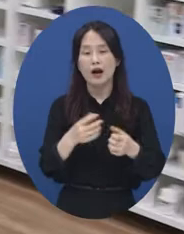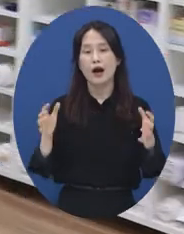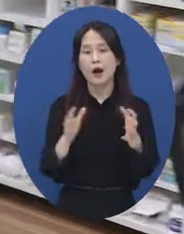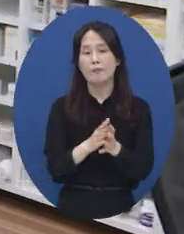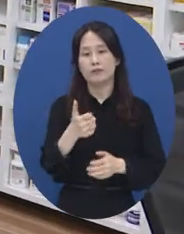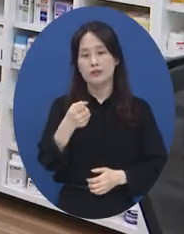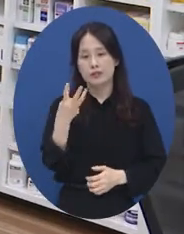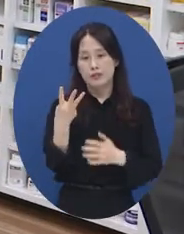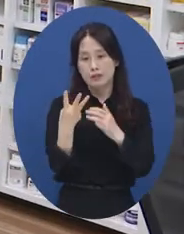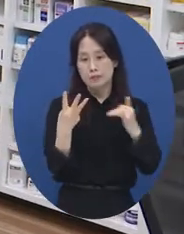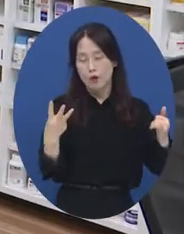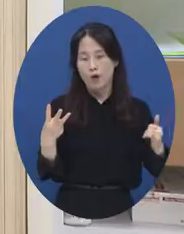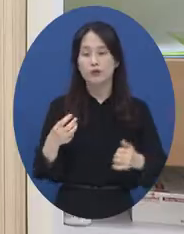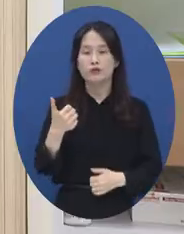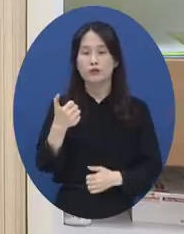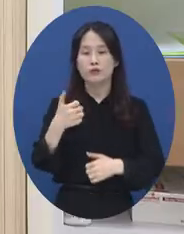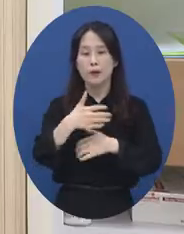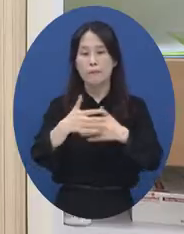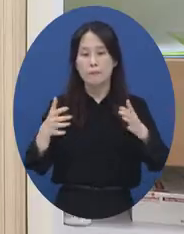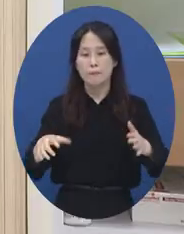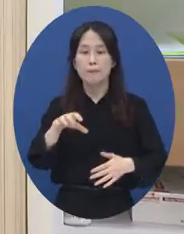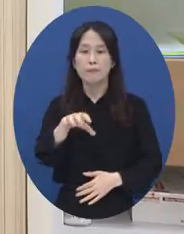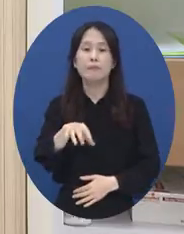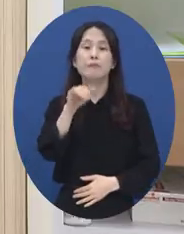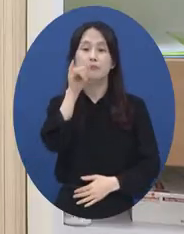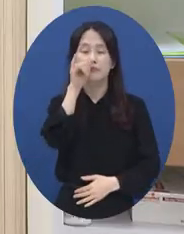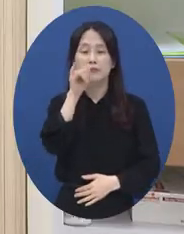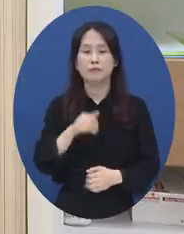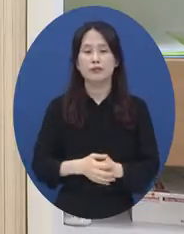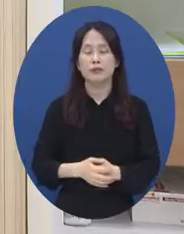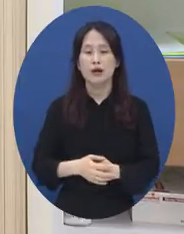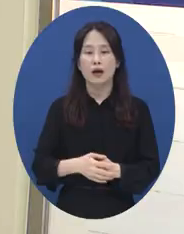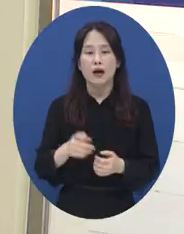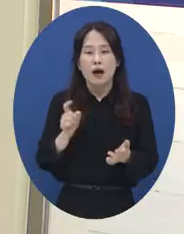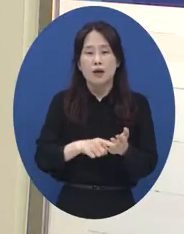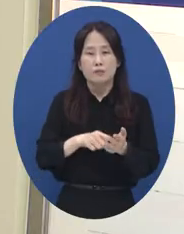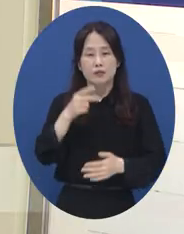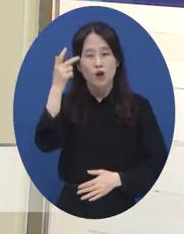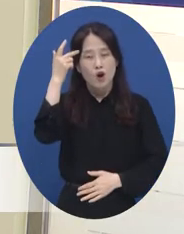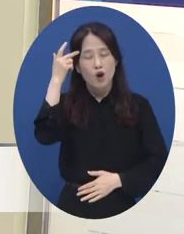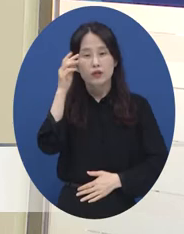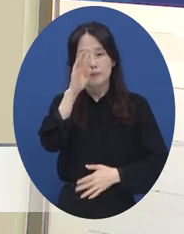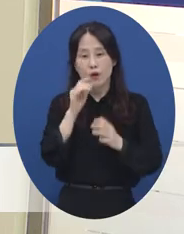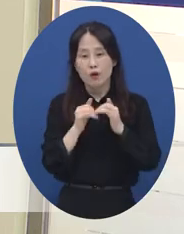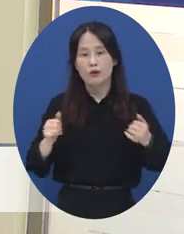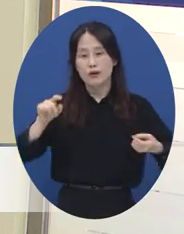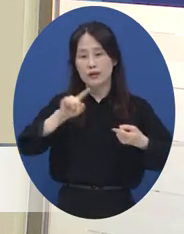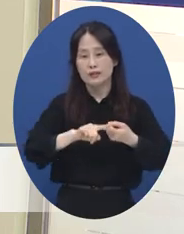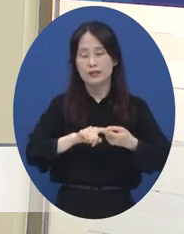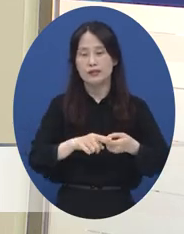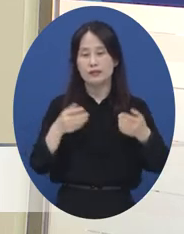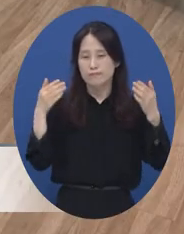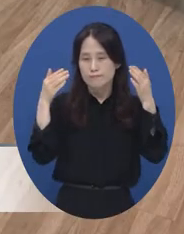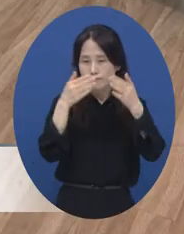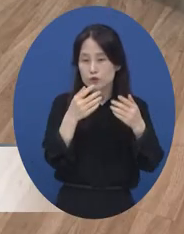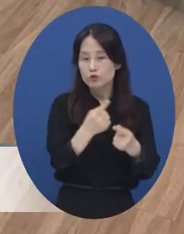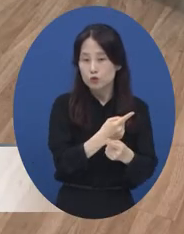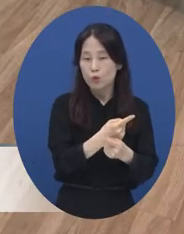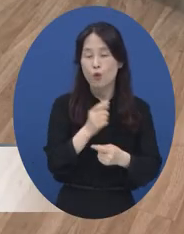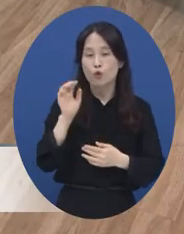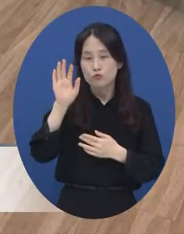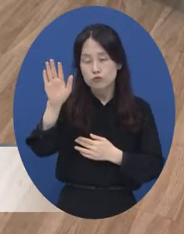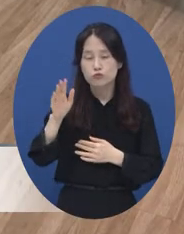인력과 신계 병상을 갖추고 있습니다 또한 급성 정신질환자의 대해선 집중 단기 7 후 사회복귀를